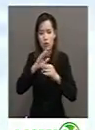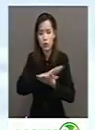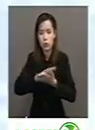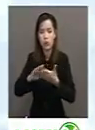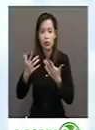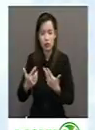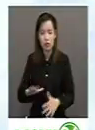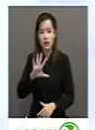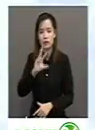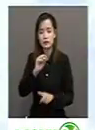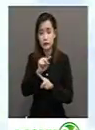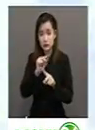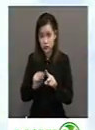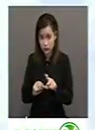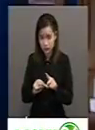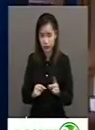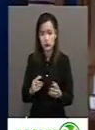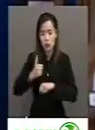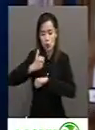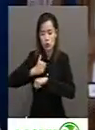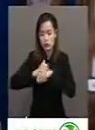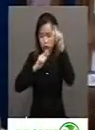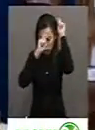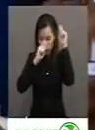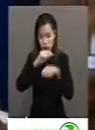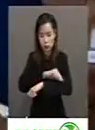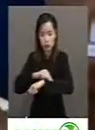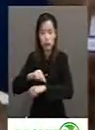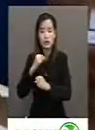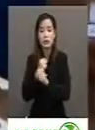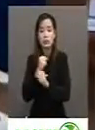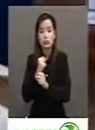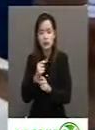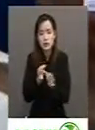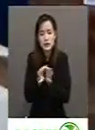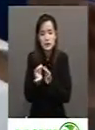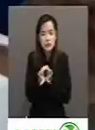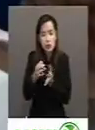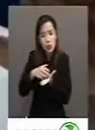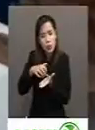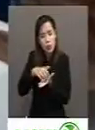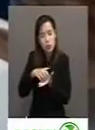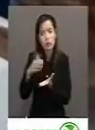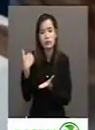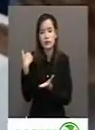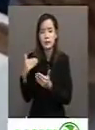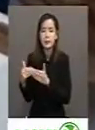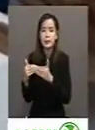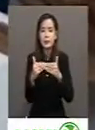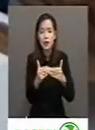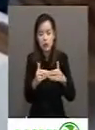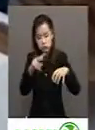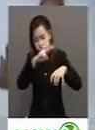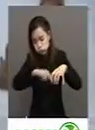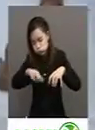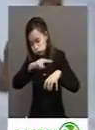า 50% โดยหัวหน้ากลุ่มวิศวกรรมก่อสร้างพระเมรุมาตรได้ชี้แจงถึงรายละเอียดดังกล่าวพาเดินตรวจบริเวณโดนร